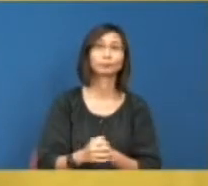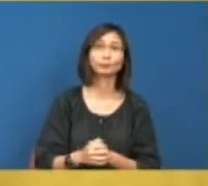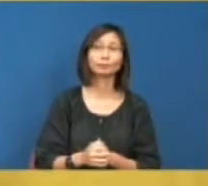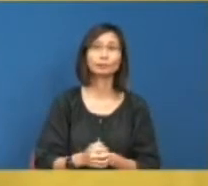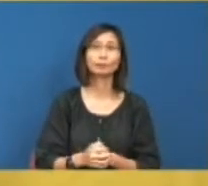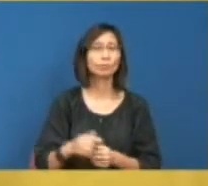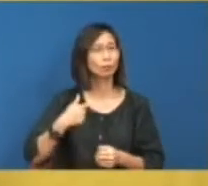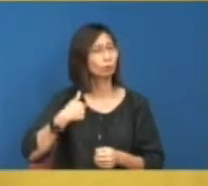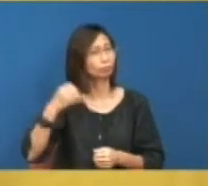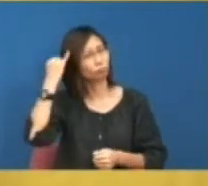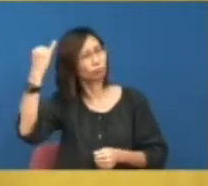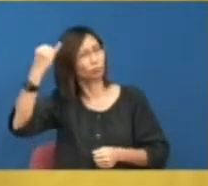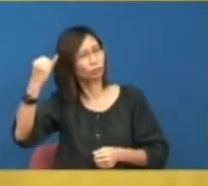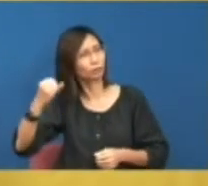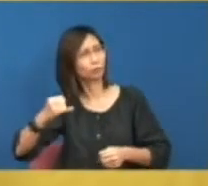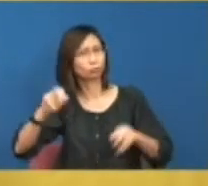我唔記得咗口號係乜嘢咧，就係